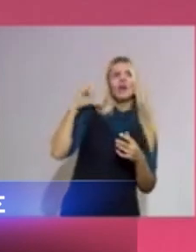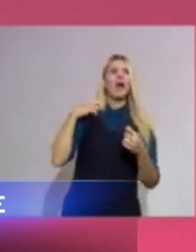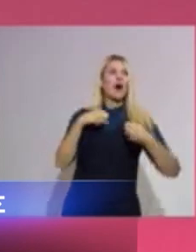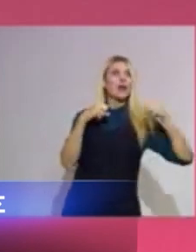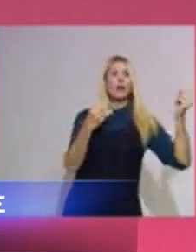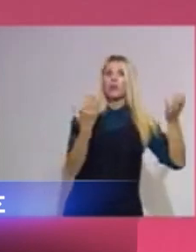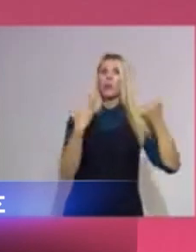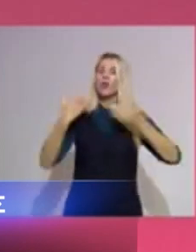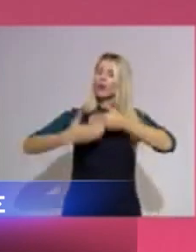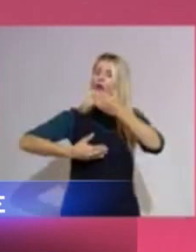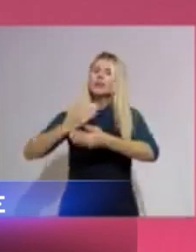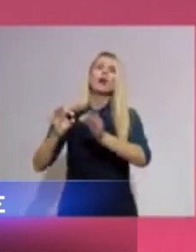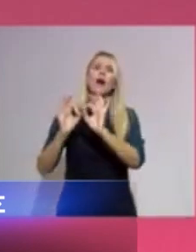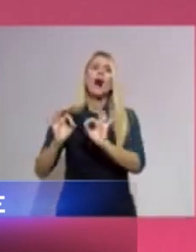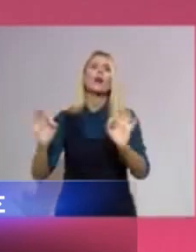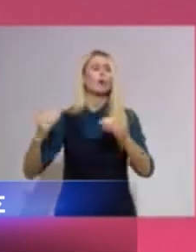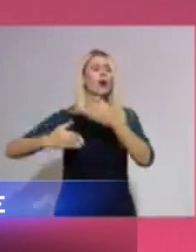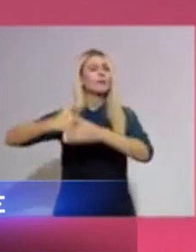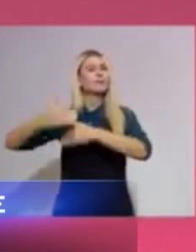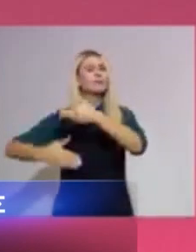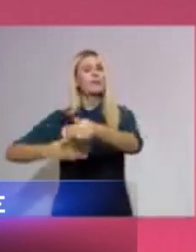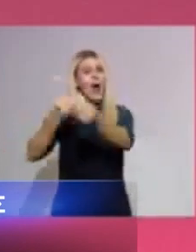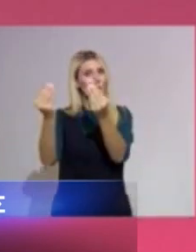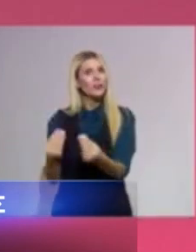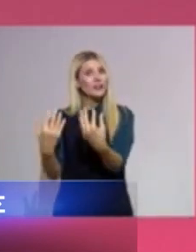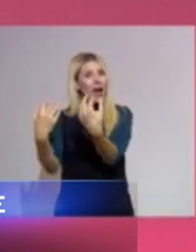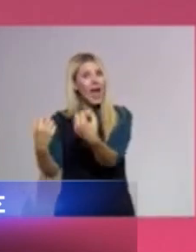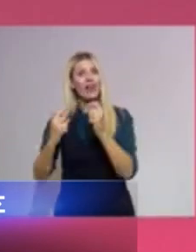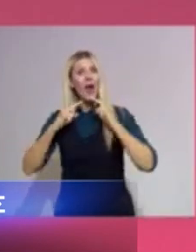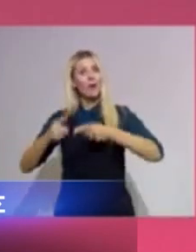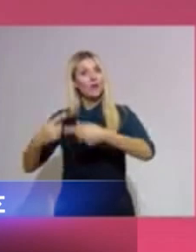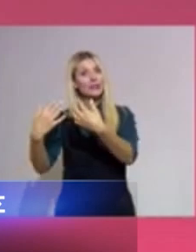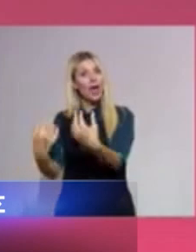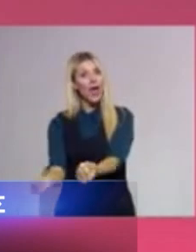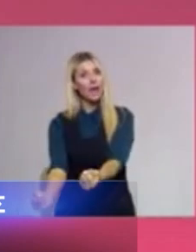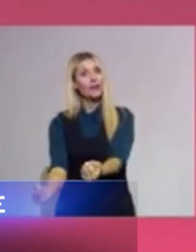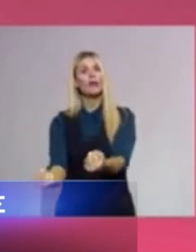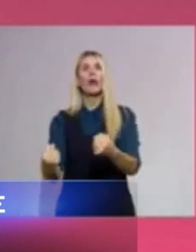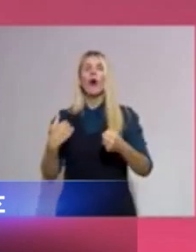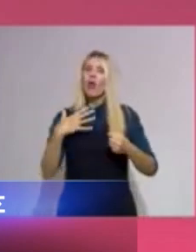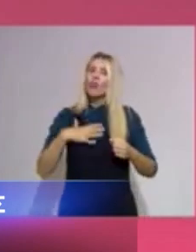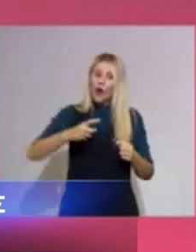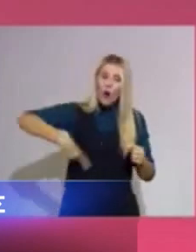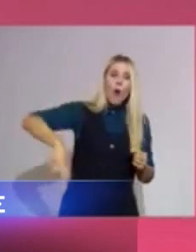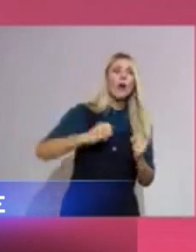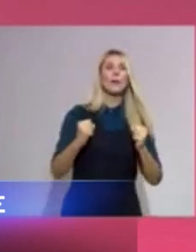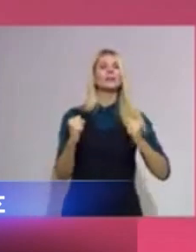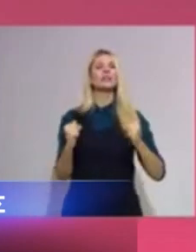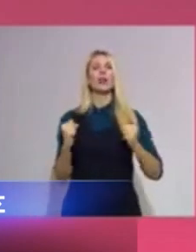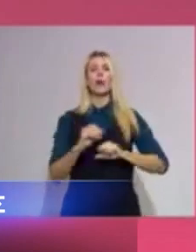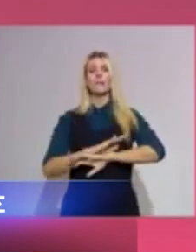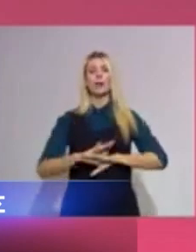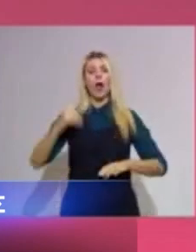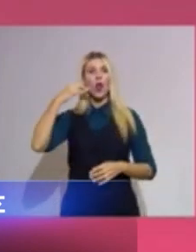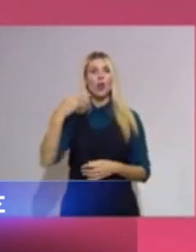έφερε συγκεκριμένα αποτελέσματα και είμαι απολύτως βέβαιος ότι θα επικρατήσουν οι ψύχρεμες φωνές, εκατέρωθεν,